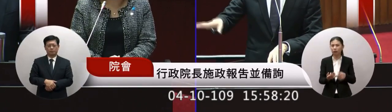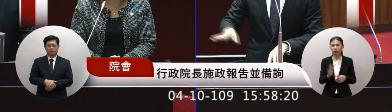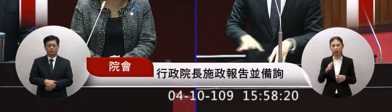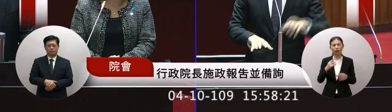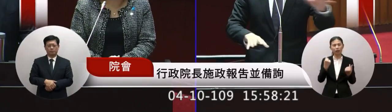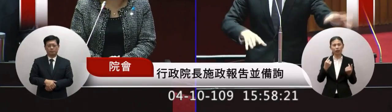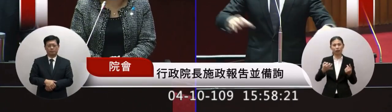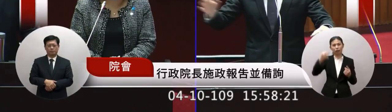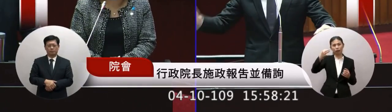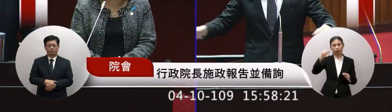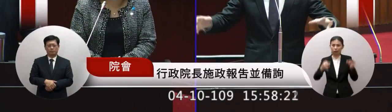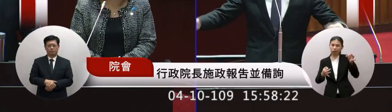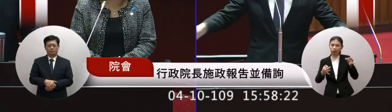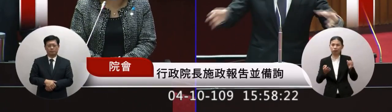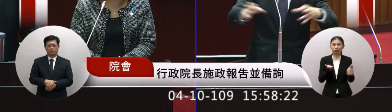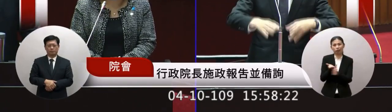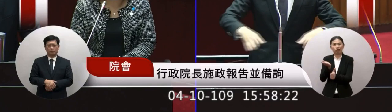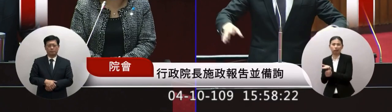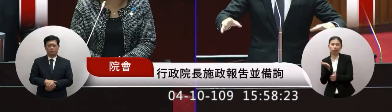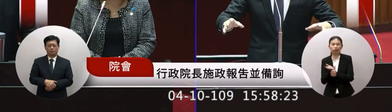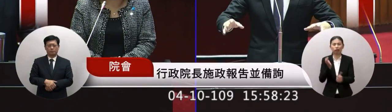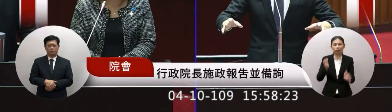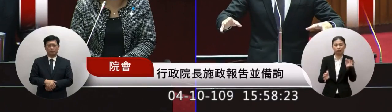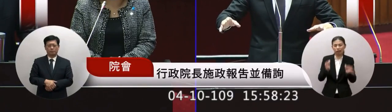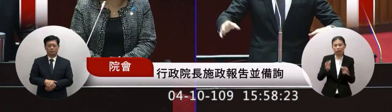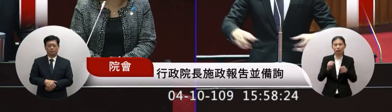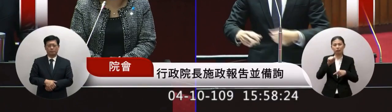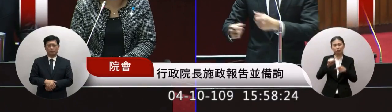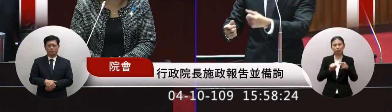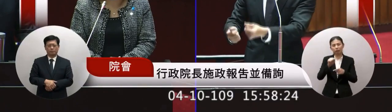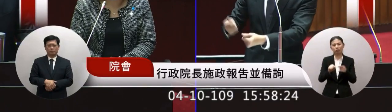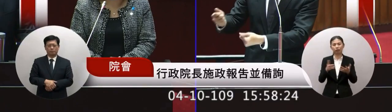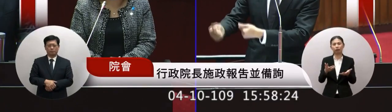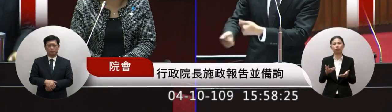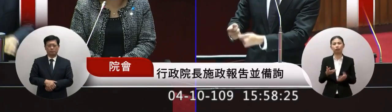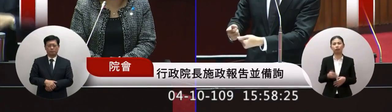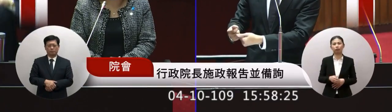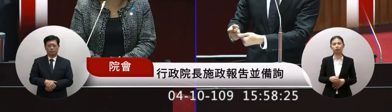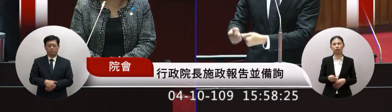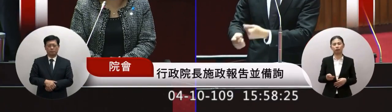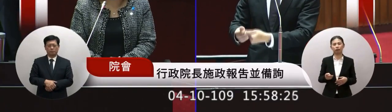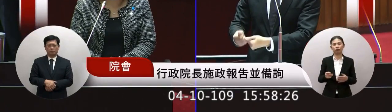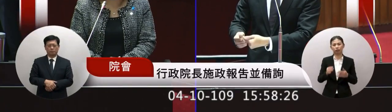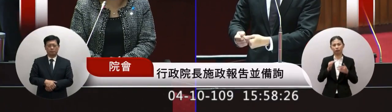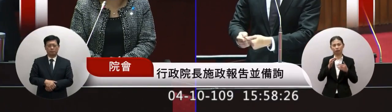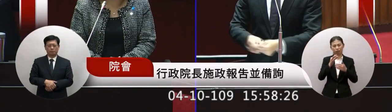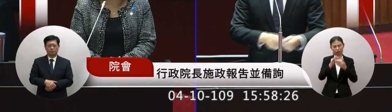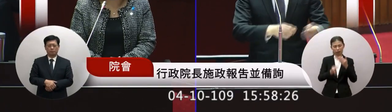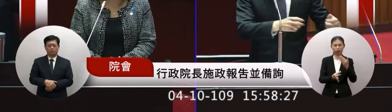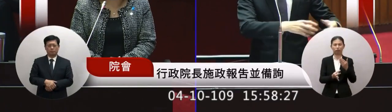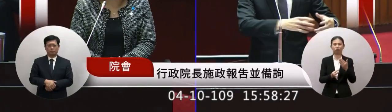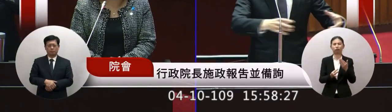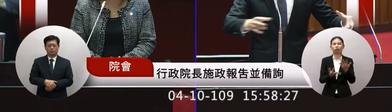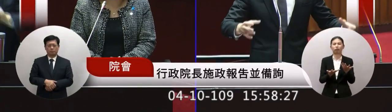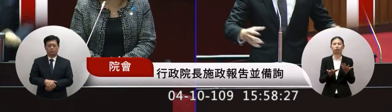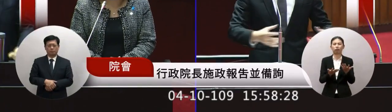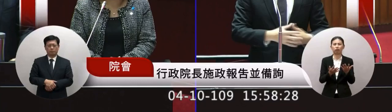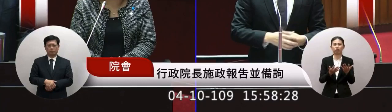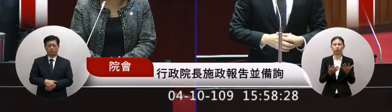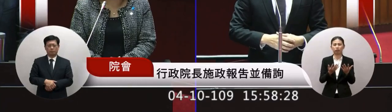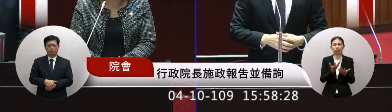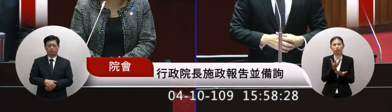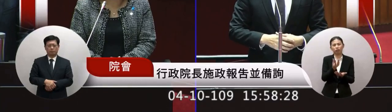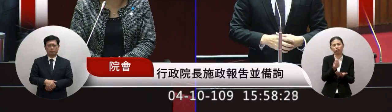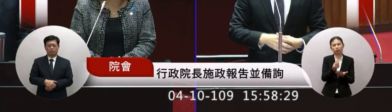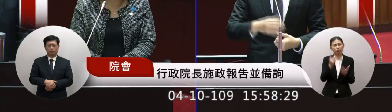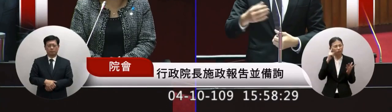价，吼，你画安尼，我画安尼，啊，大家找一个平均的数字，吼，啊，一寡这个标准吼，无一定，啊，无一定讲到我都找到一个